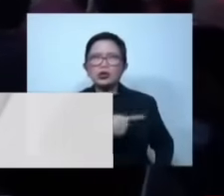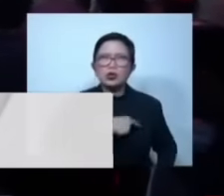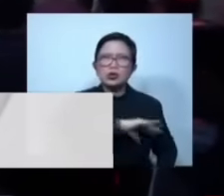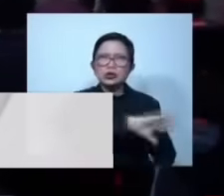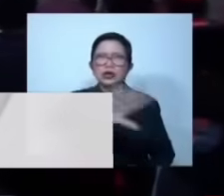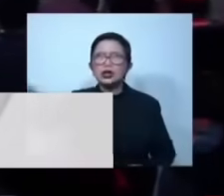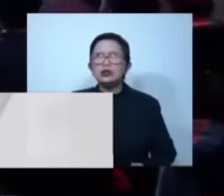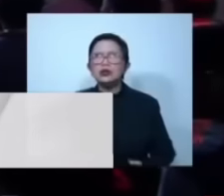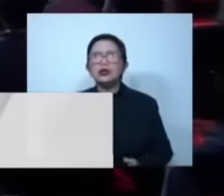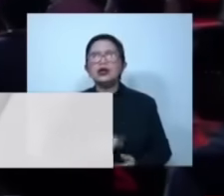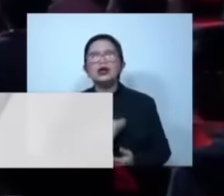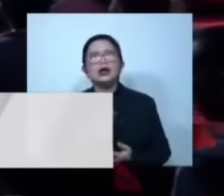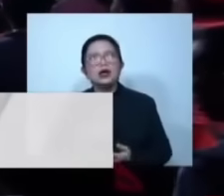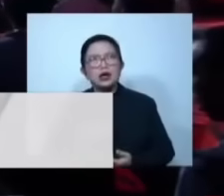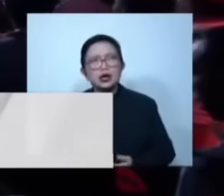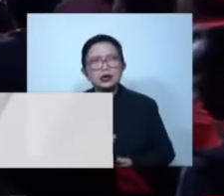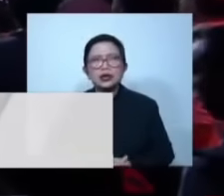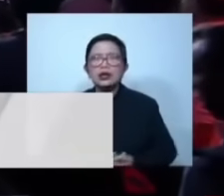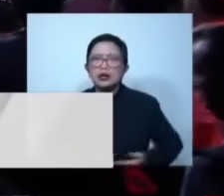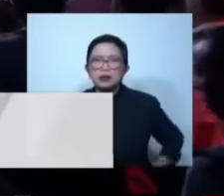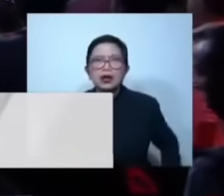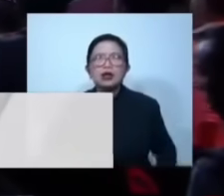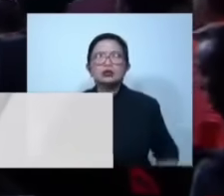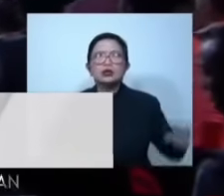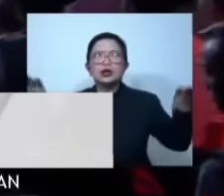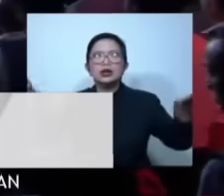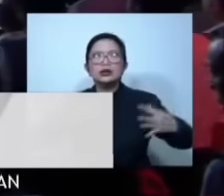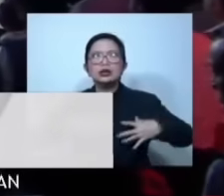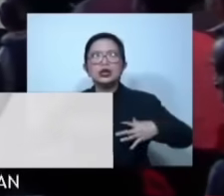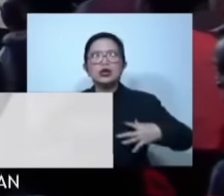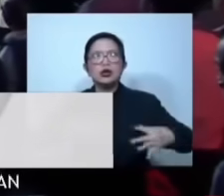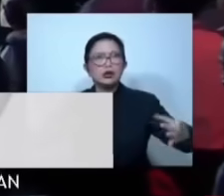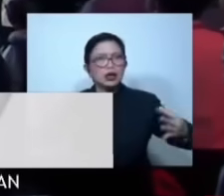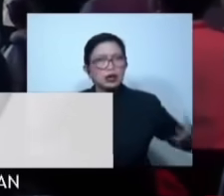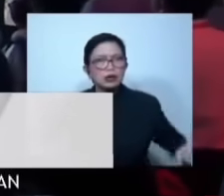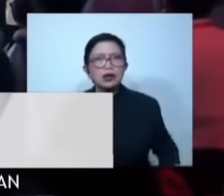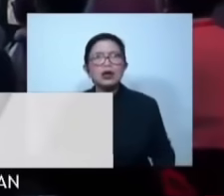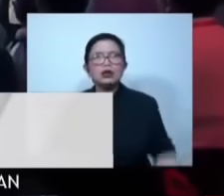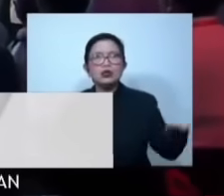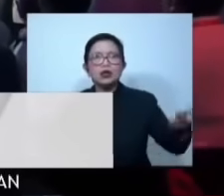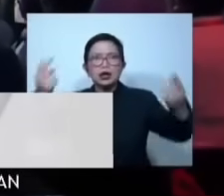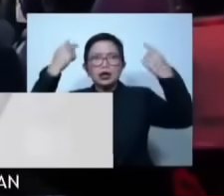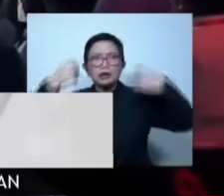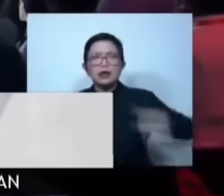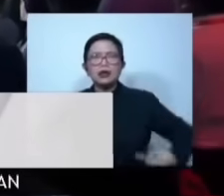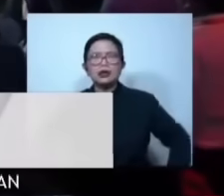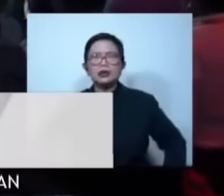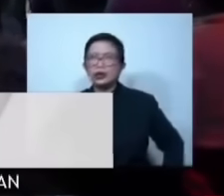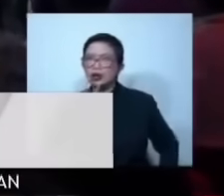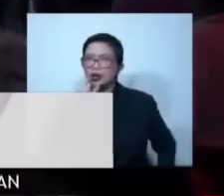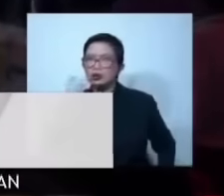rakyatku semulanya Bangunlah jiwanya bangunlah